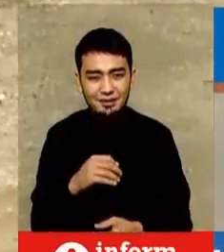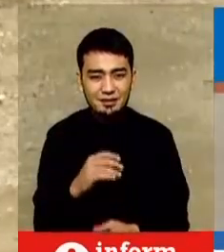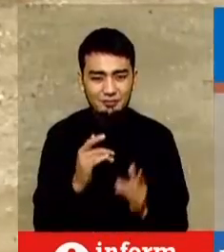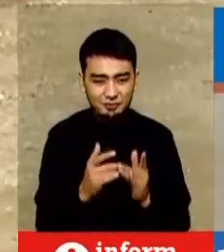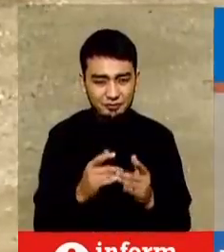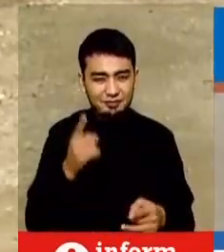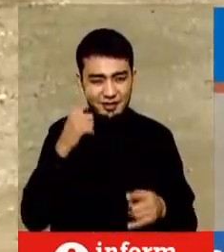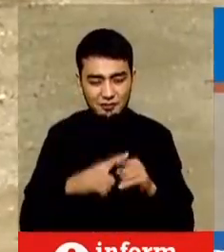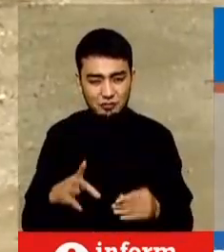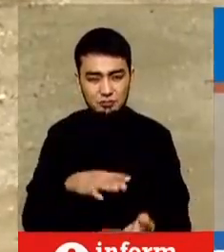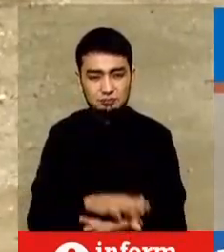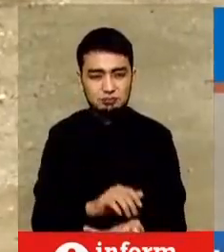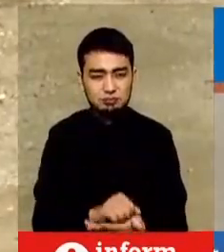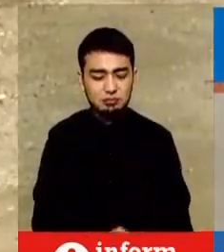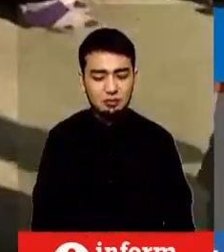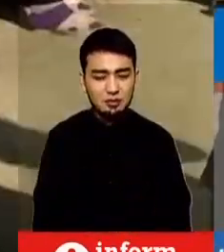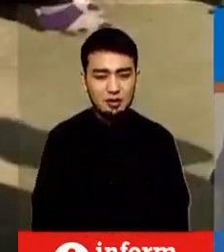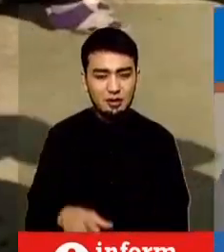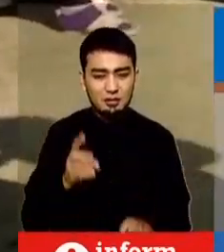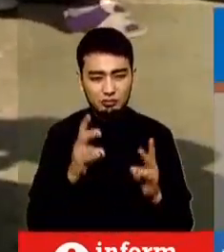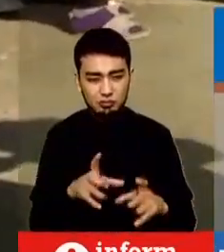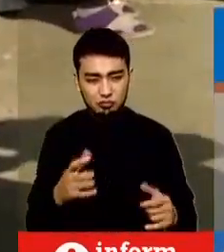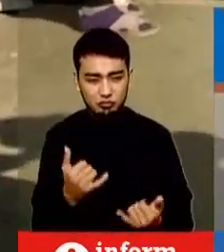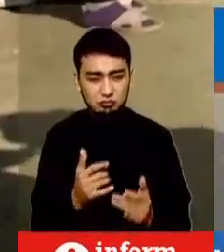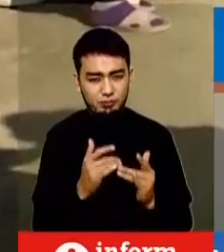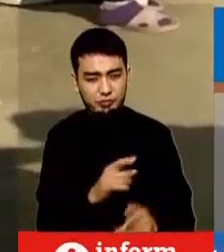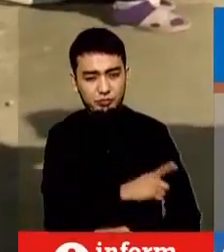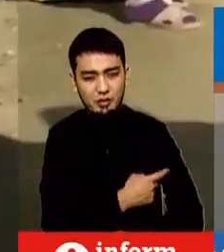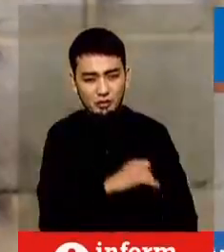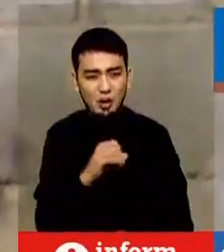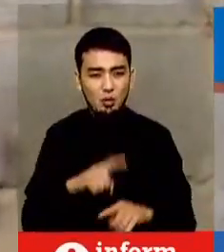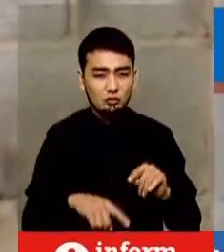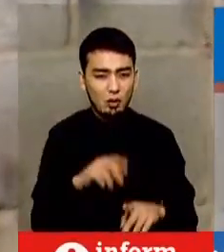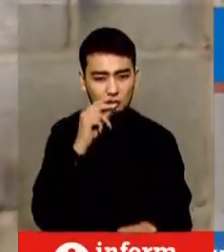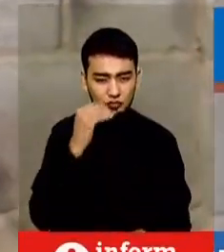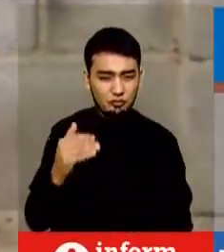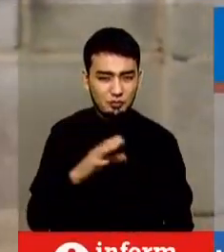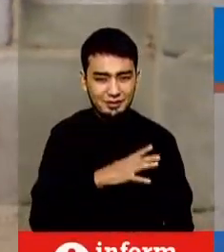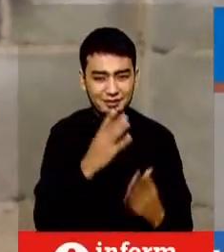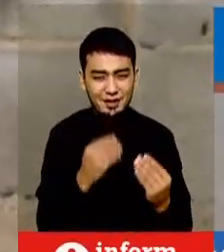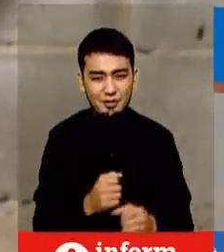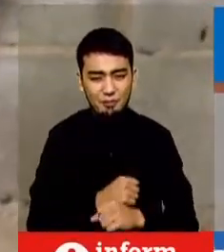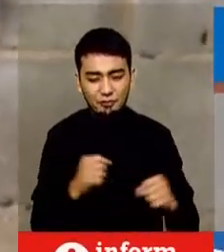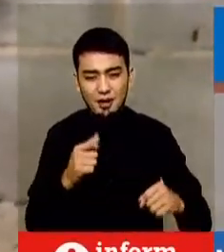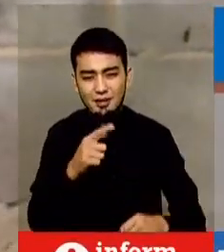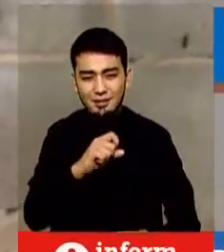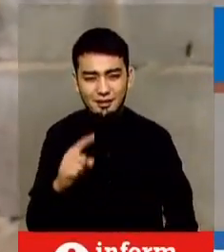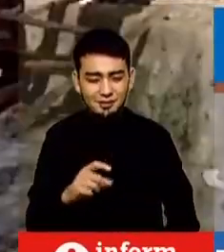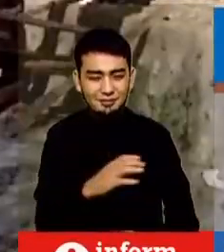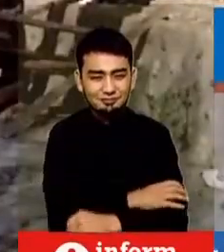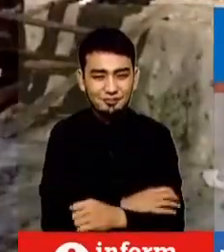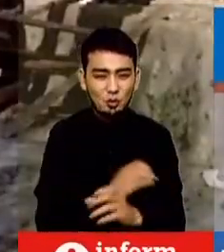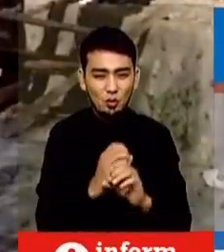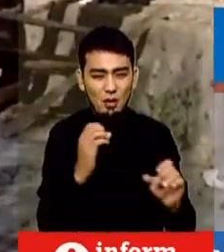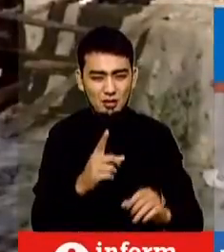негодность. Сейчас пострадавшие все еще находятся в больнице. Родственники мужчин заявляют, что в день взрыва газовики дали высокое давление в